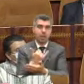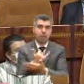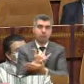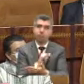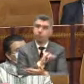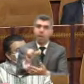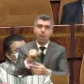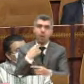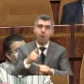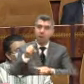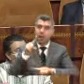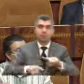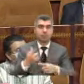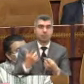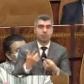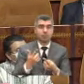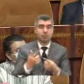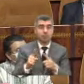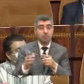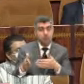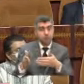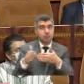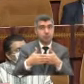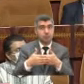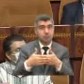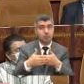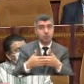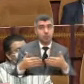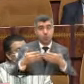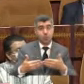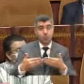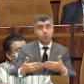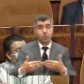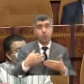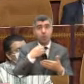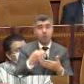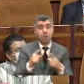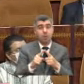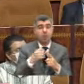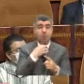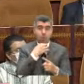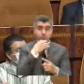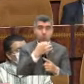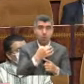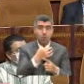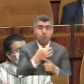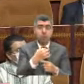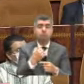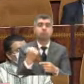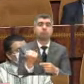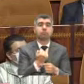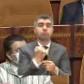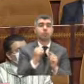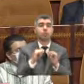السيد الوزير انه تجيو تسدوا بدون واليوم اليوم اليوم كتقول حرفا بانه مازال غادي تجلسوا مع